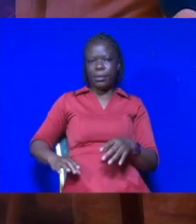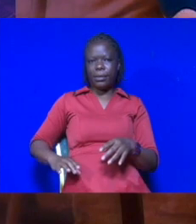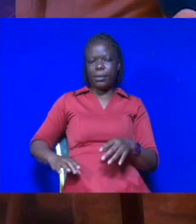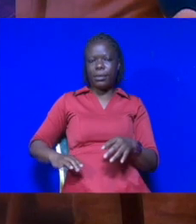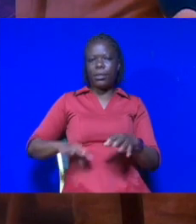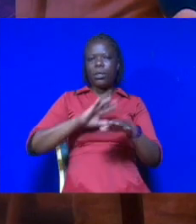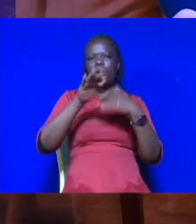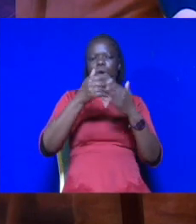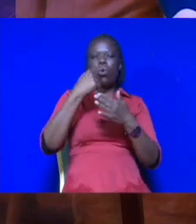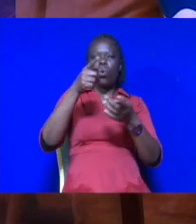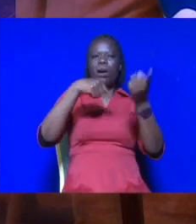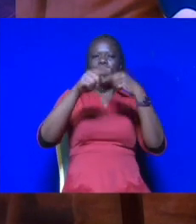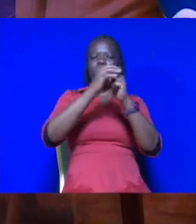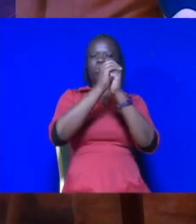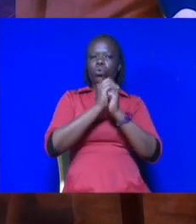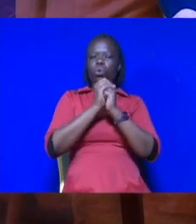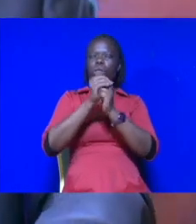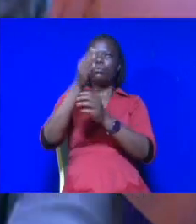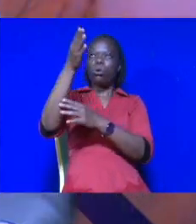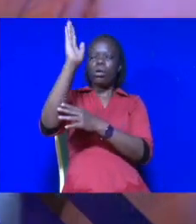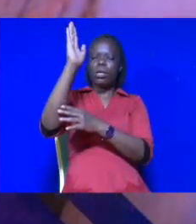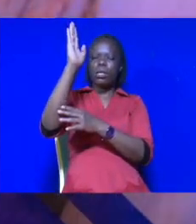wapendwa mliokuja kumwabudu Mungu,